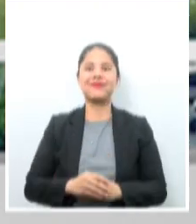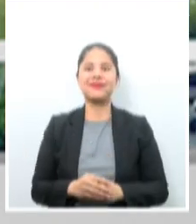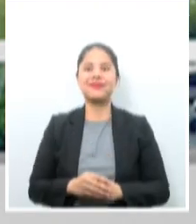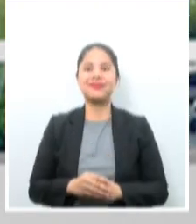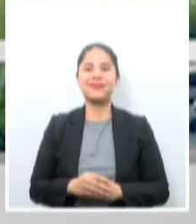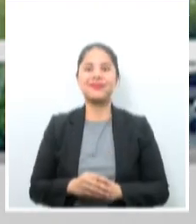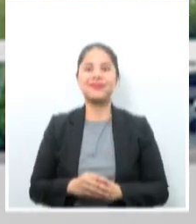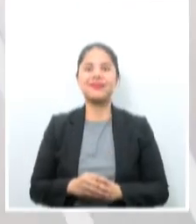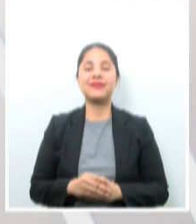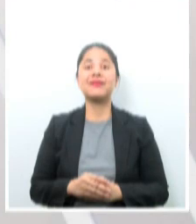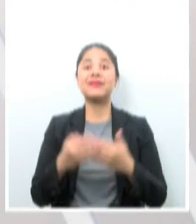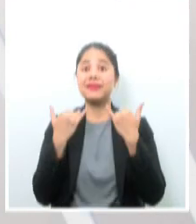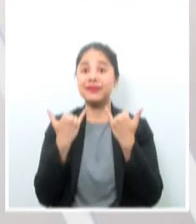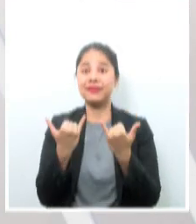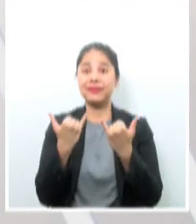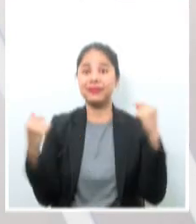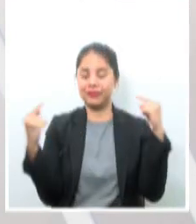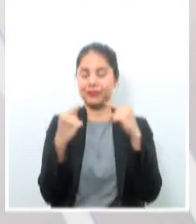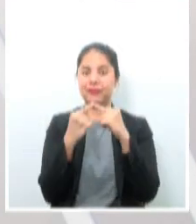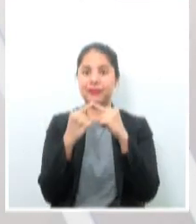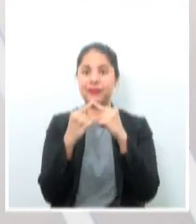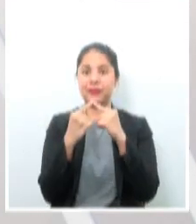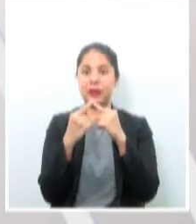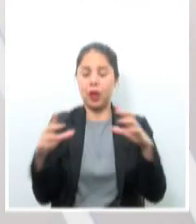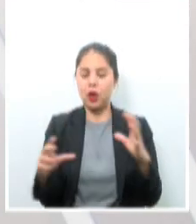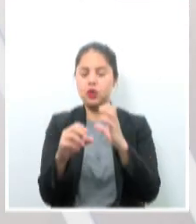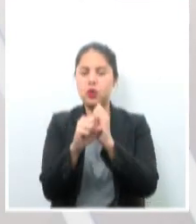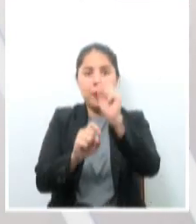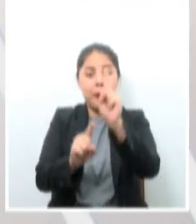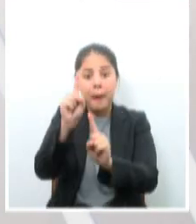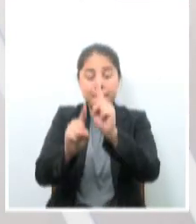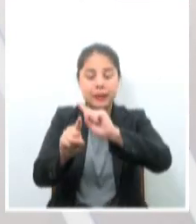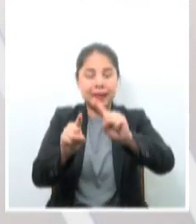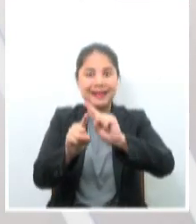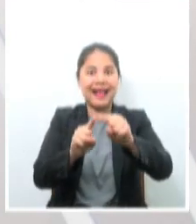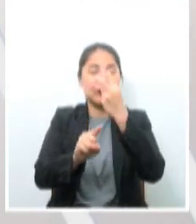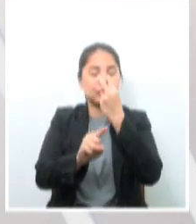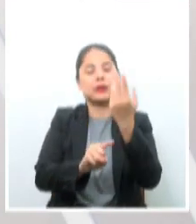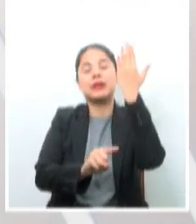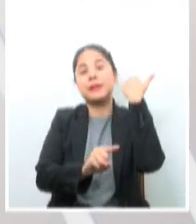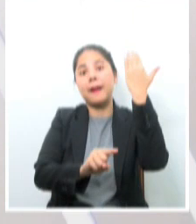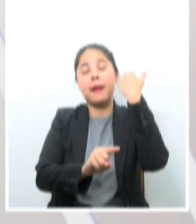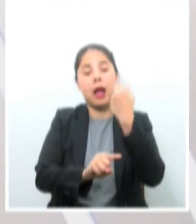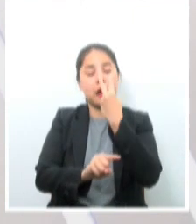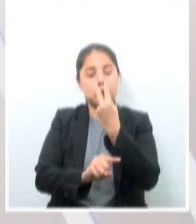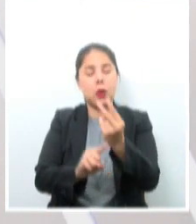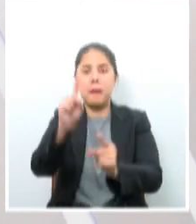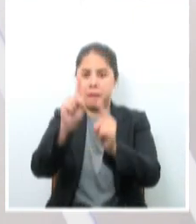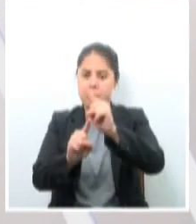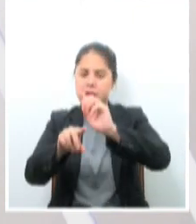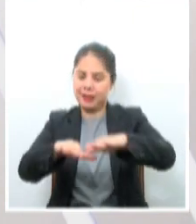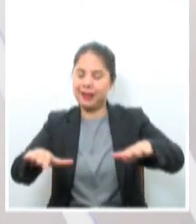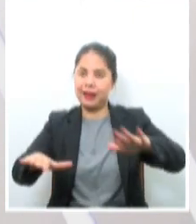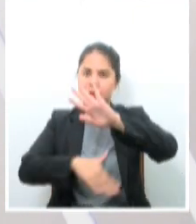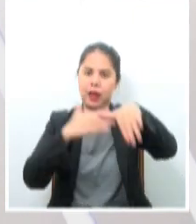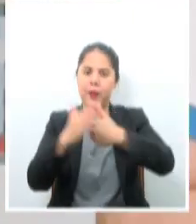ลำดับถัดไปนะคะจะเป็นเรื่องของผลงานการสำรวจวัดแววของ V-Space ที่ผ่านมานะคะเราได้มีการวัดแววนักเรียนไป